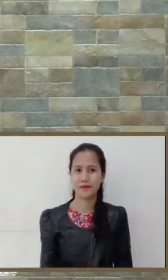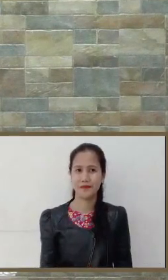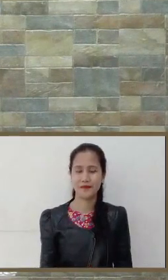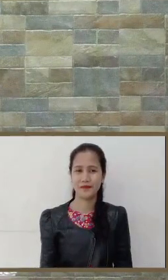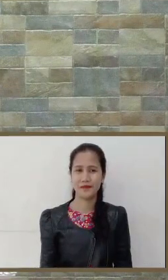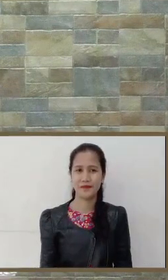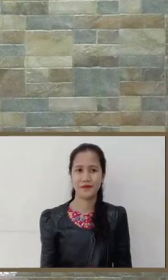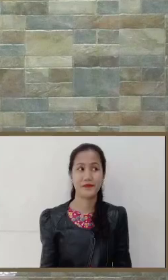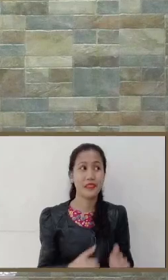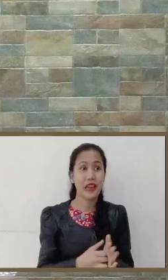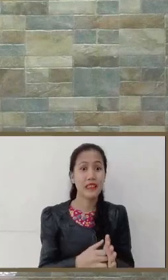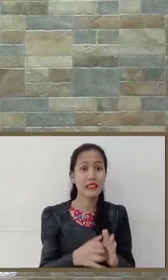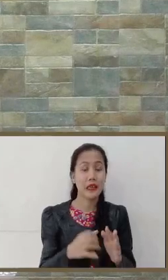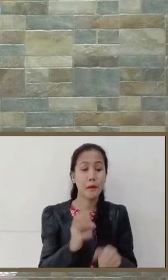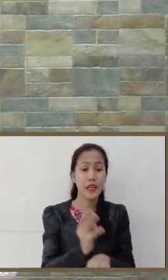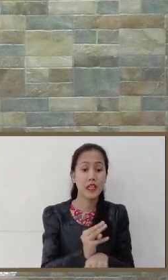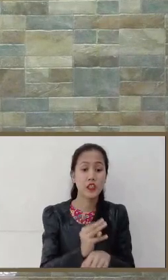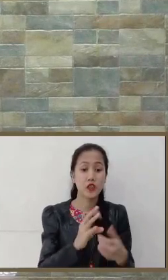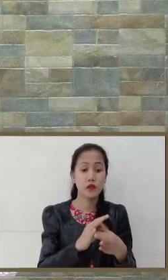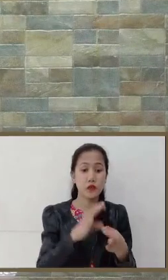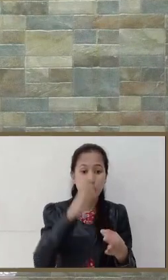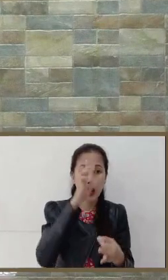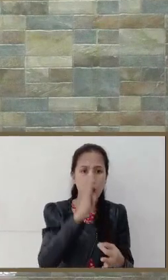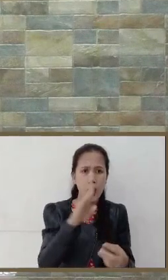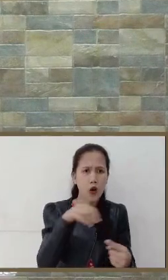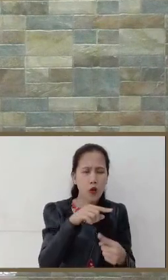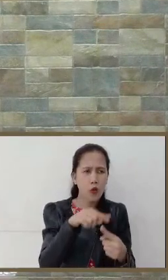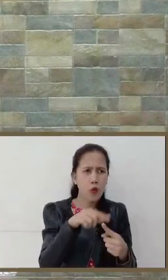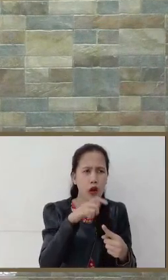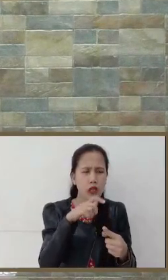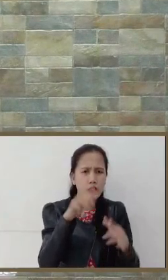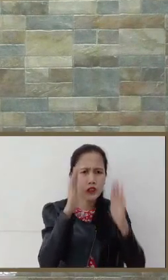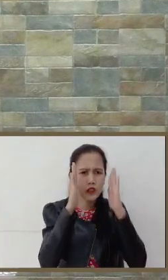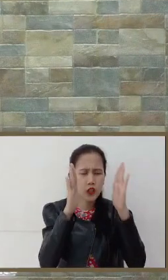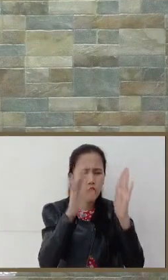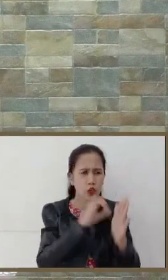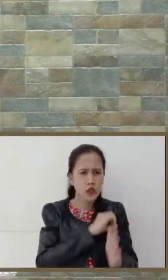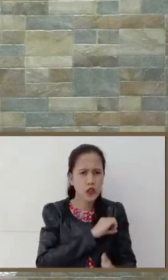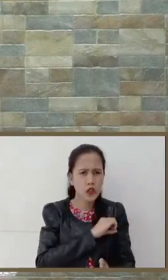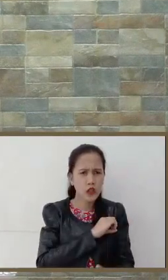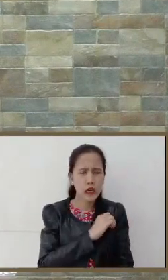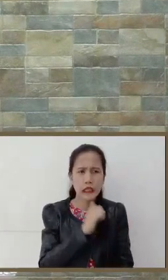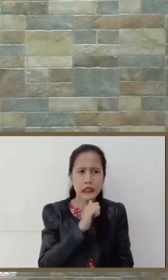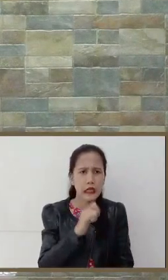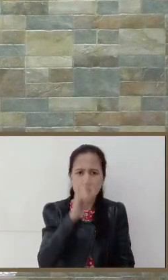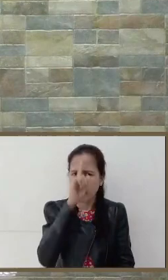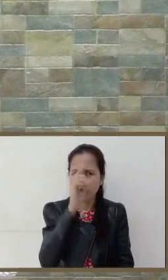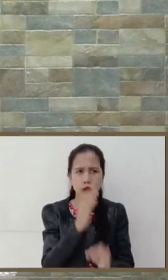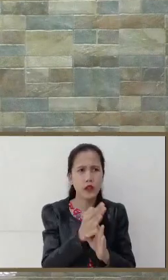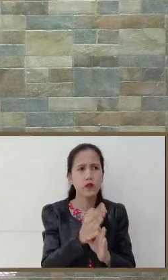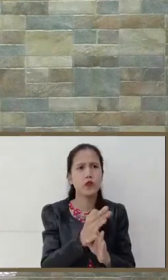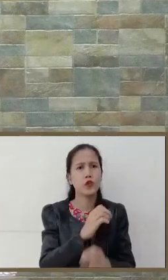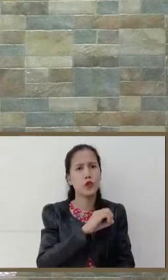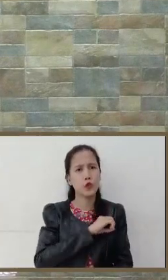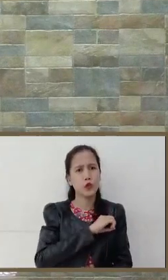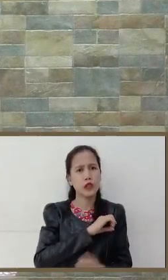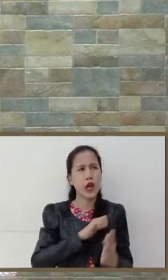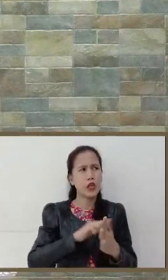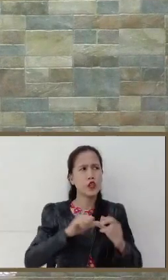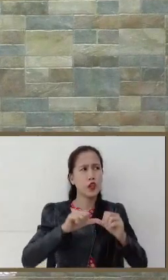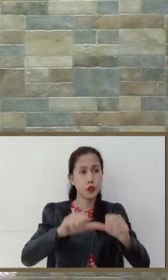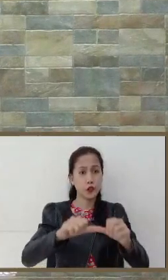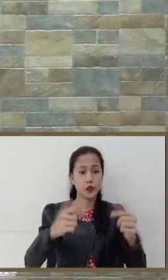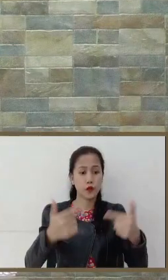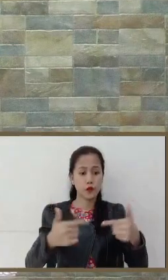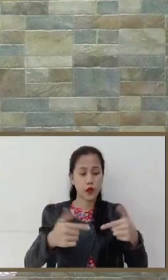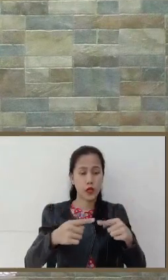yung gawain ng Panginoon, pag hindi natin napansin ang ating sarili, at hindi tayo naging tapat sa ating sarili, patuloy nating ipaglalaban ang isang kalagayan na kung saan alam